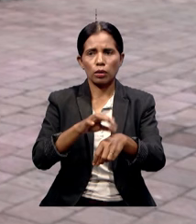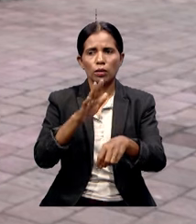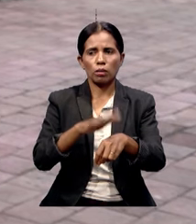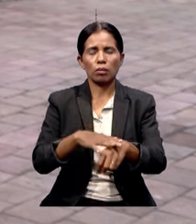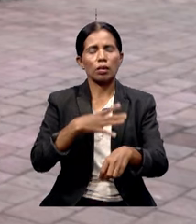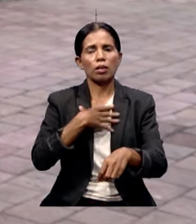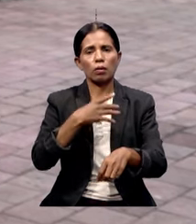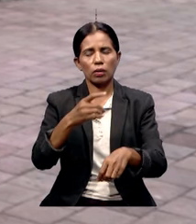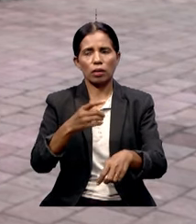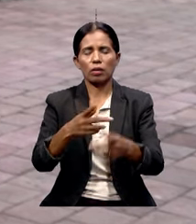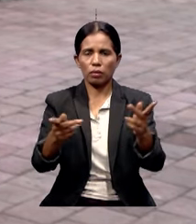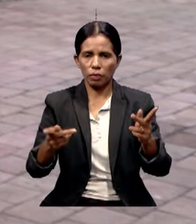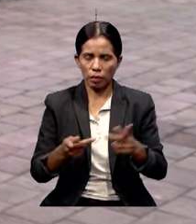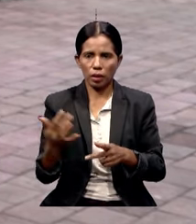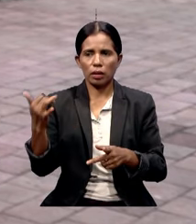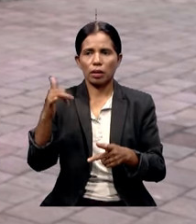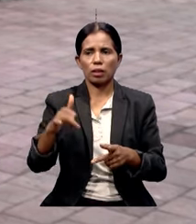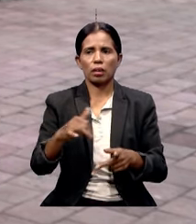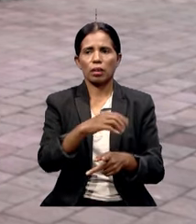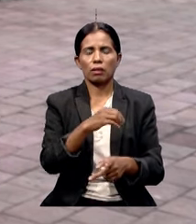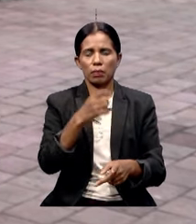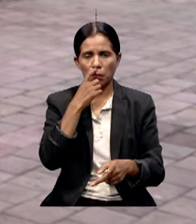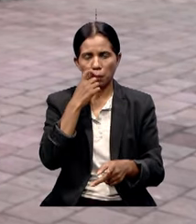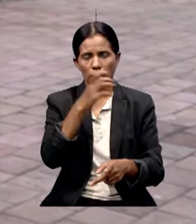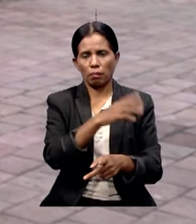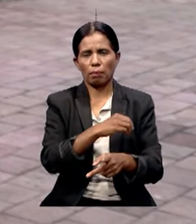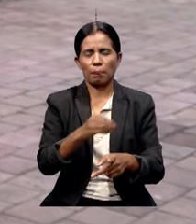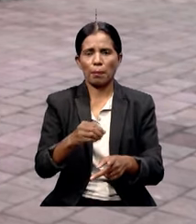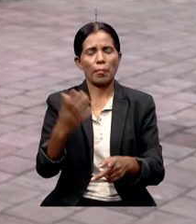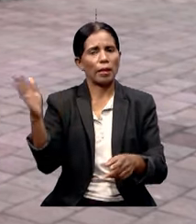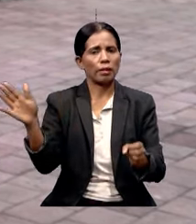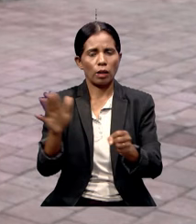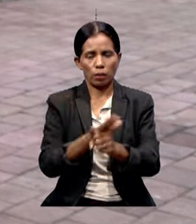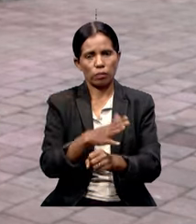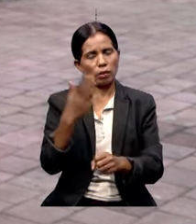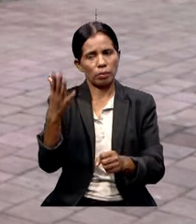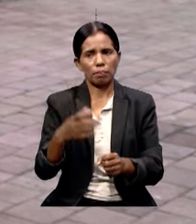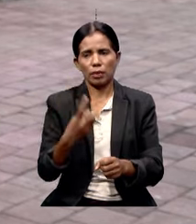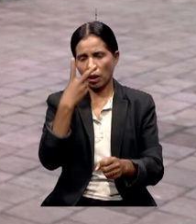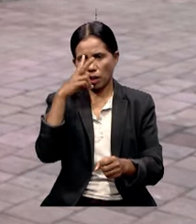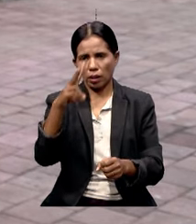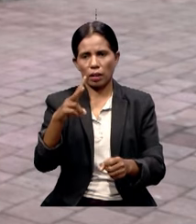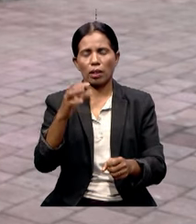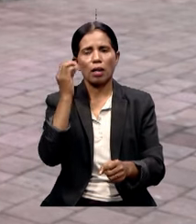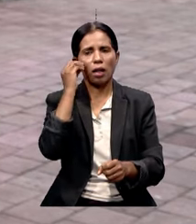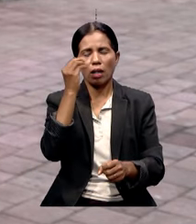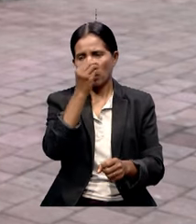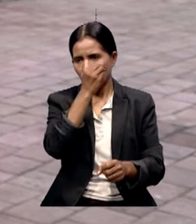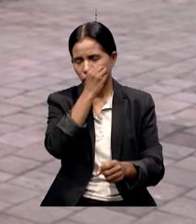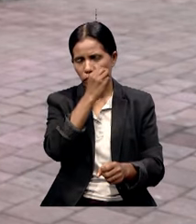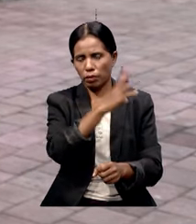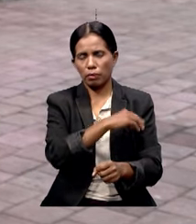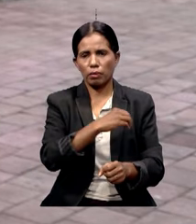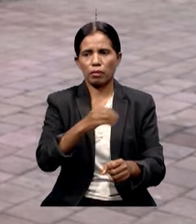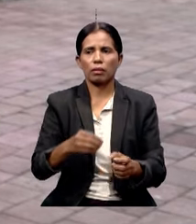in ser na be mak de hambe fresco e to ang fate na be na kuku hina ba i hare ai funang be nasra kaleng a